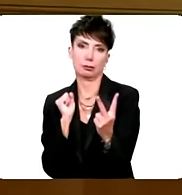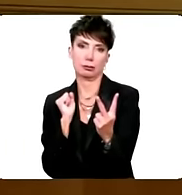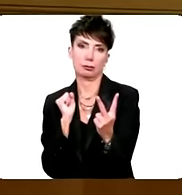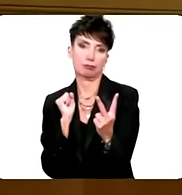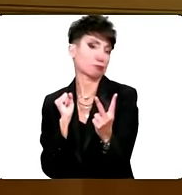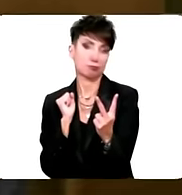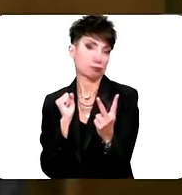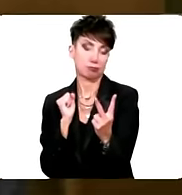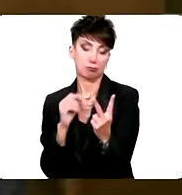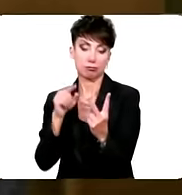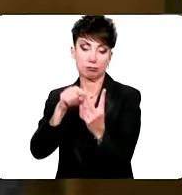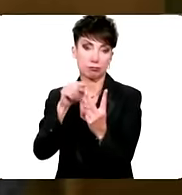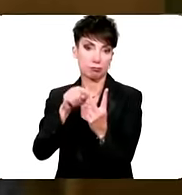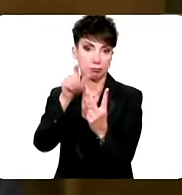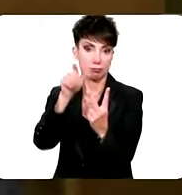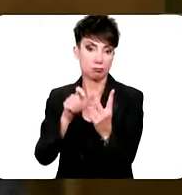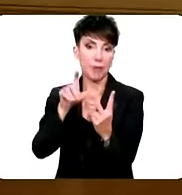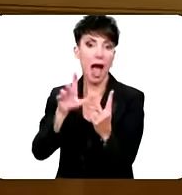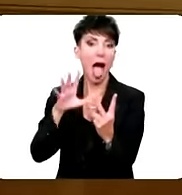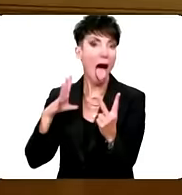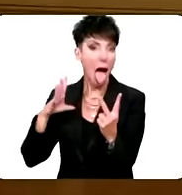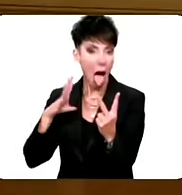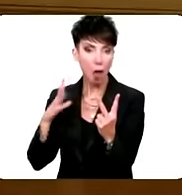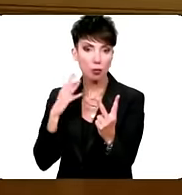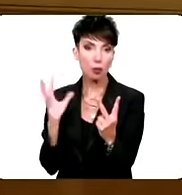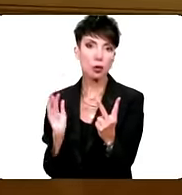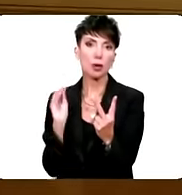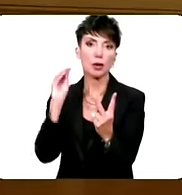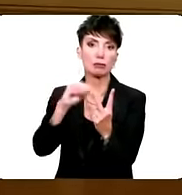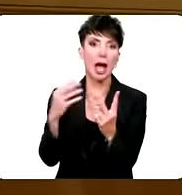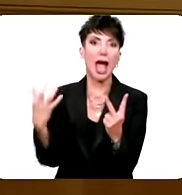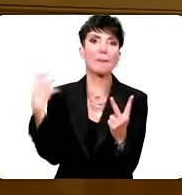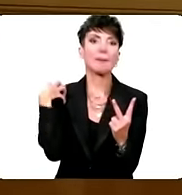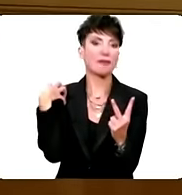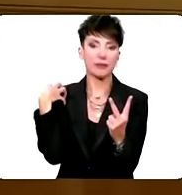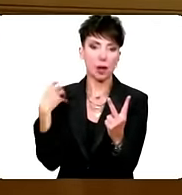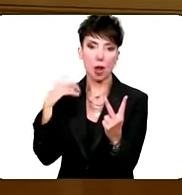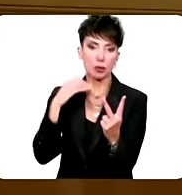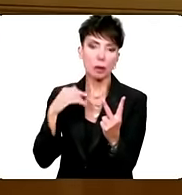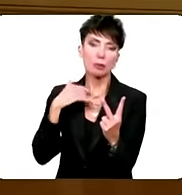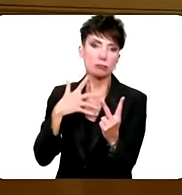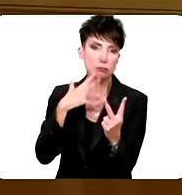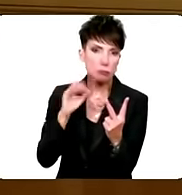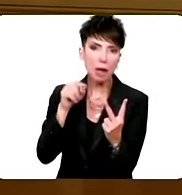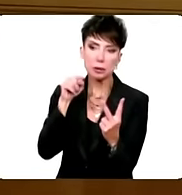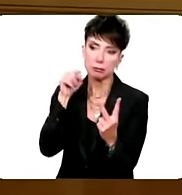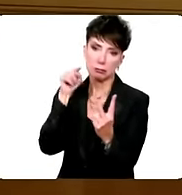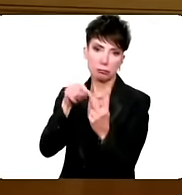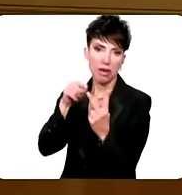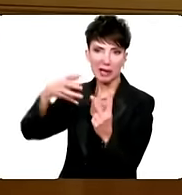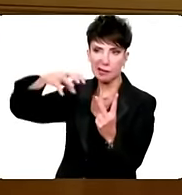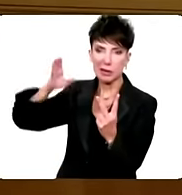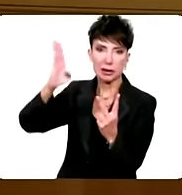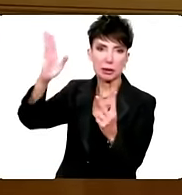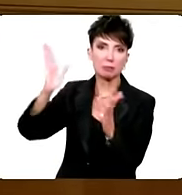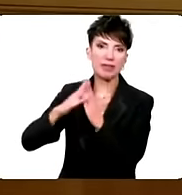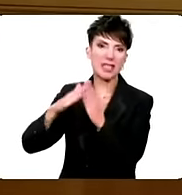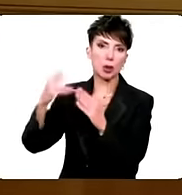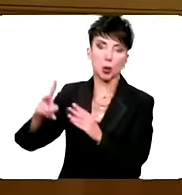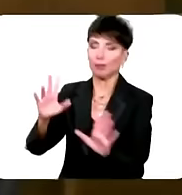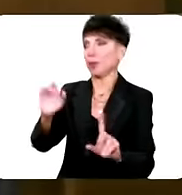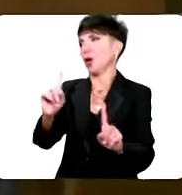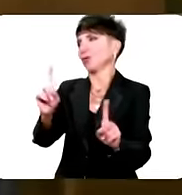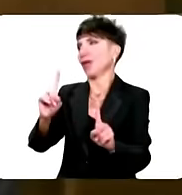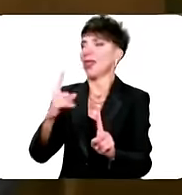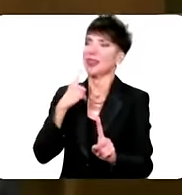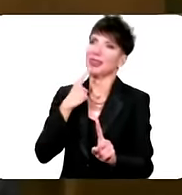αρμοδιότητα και θέση. Έχετε αυτό επιλέξει ως τώρα. Ναι, ή να πάει σπίτι του. Σπίτι του, δεν πάει σπίτι του, συγγνώμη. Γιατί έχω αποδείξει κιόλας σε ένα σχηματισμό ότι μπορεί κάποιος